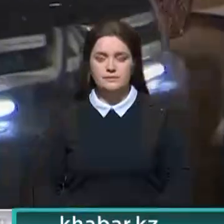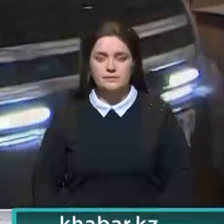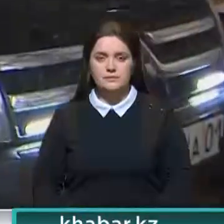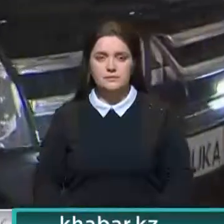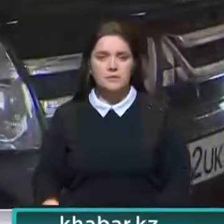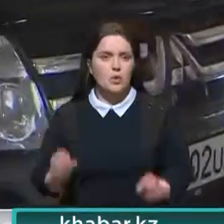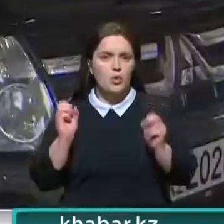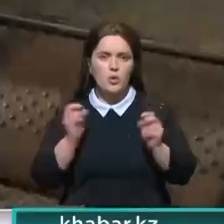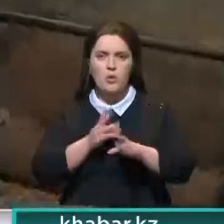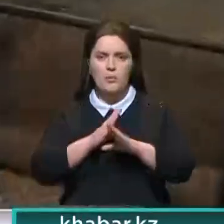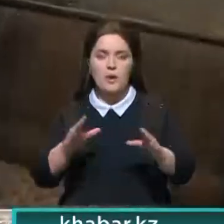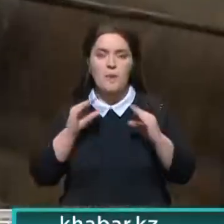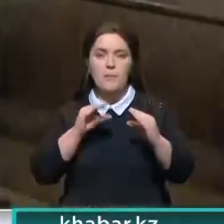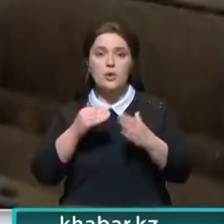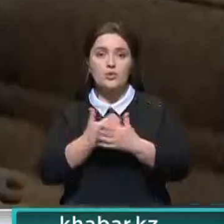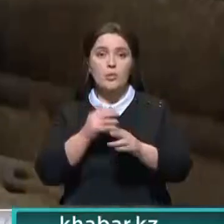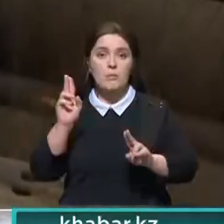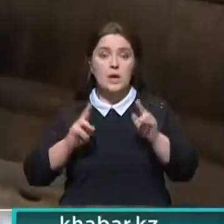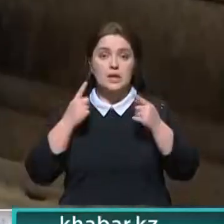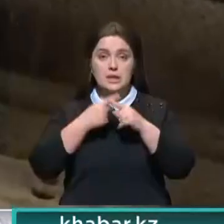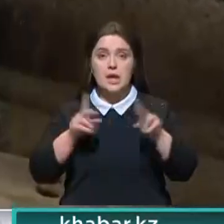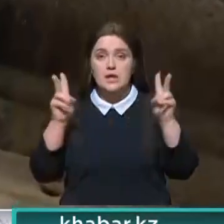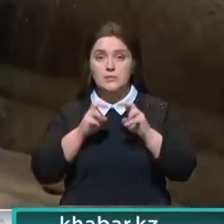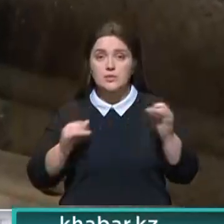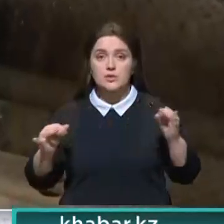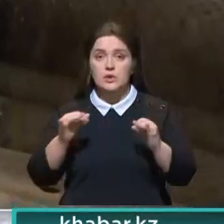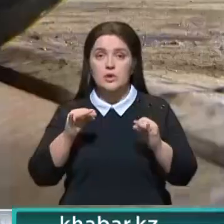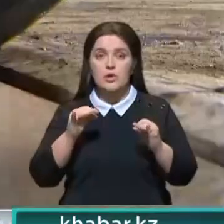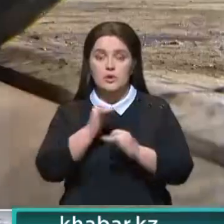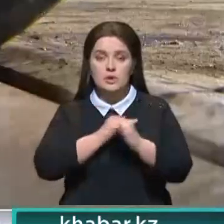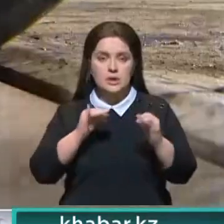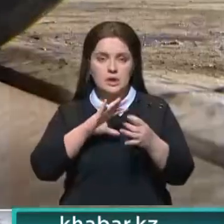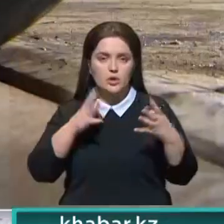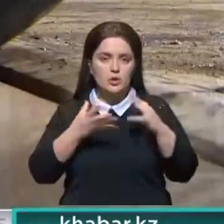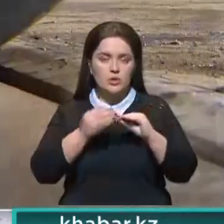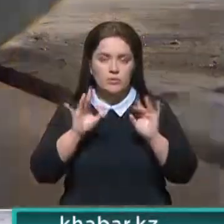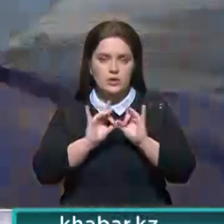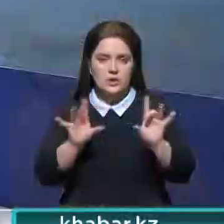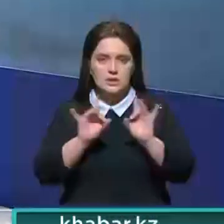И безопасные машины. Новые правила техосмотра обсудим сегодня в нашем ток-шоу «Итоги».